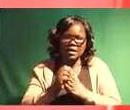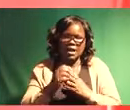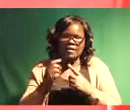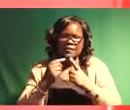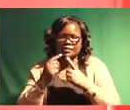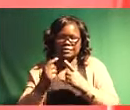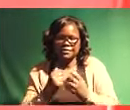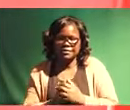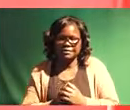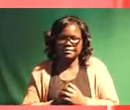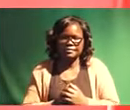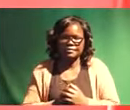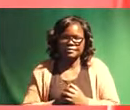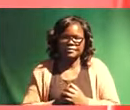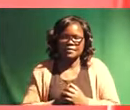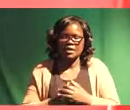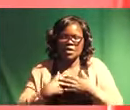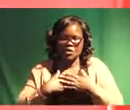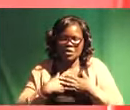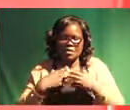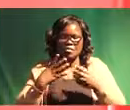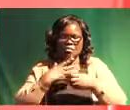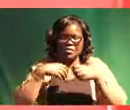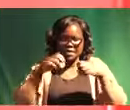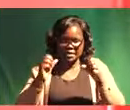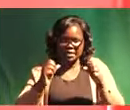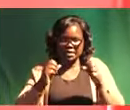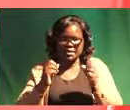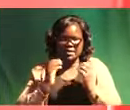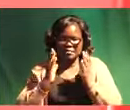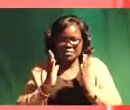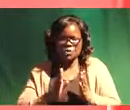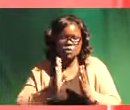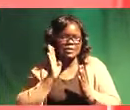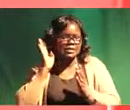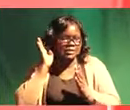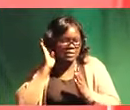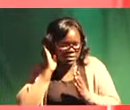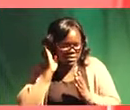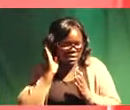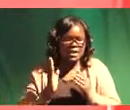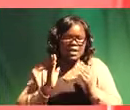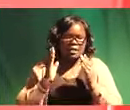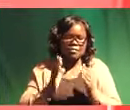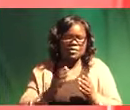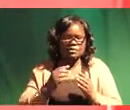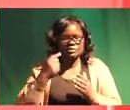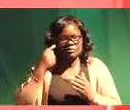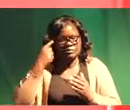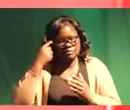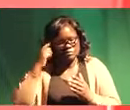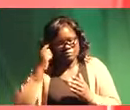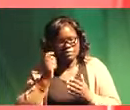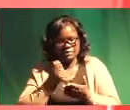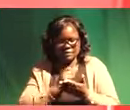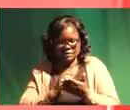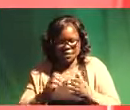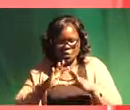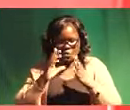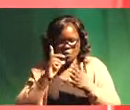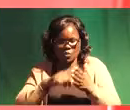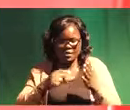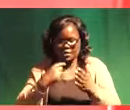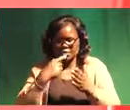wamenena. Na mheshimiwa rais ni mtu wa kusikiza, ni mtu wa kunakili kile